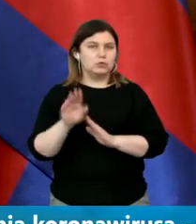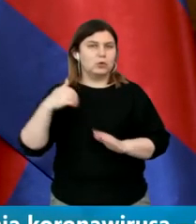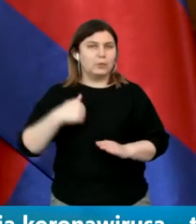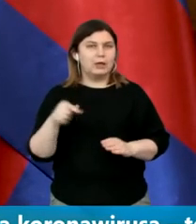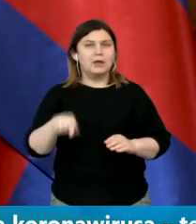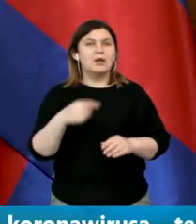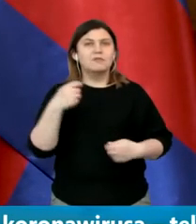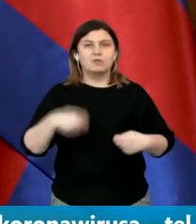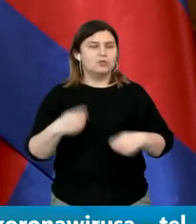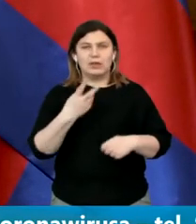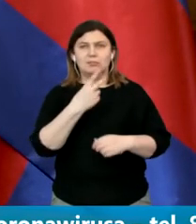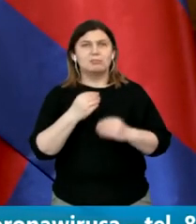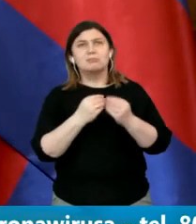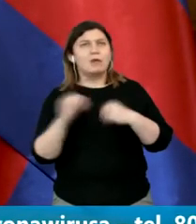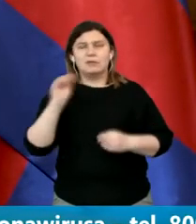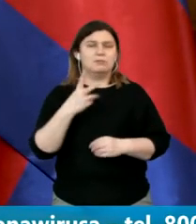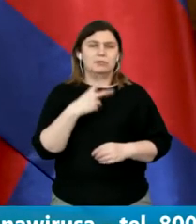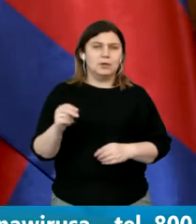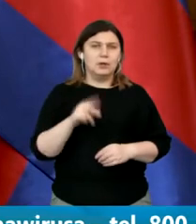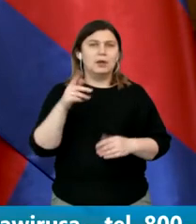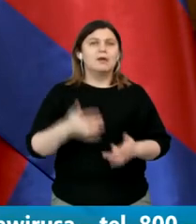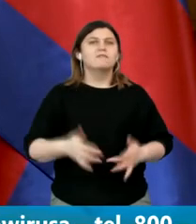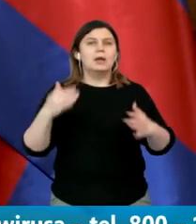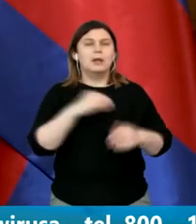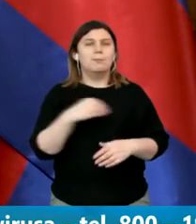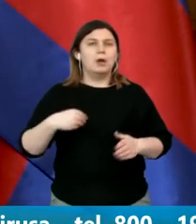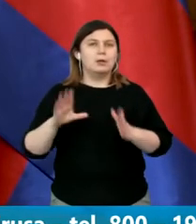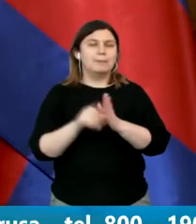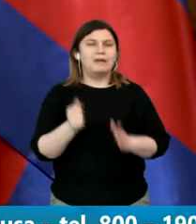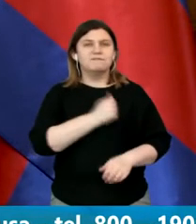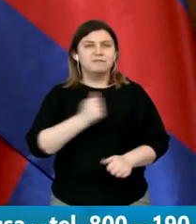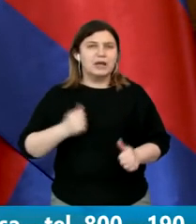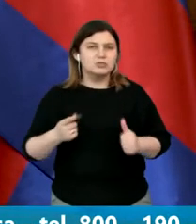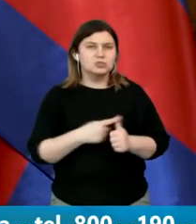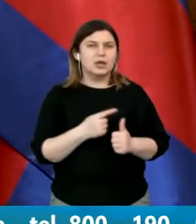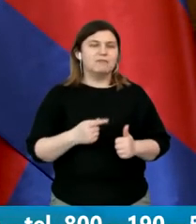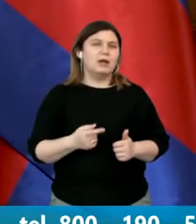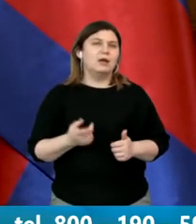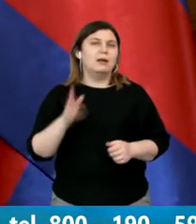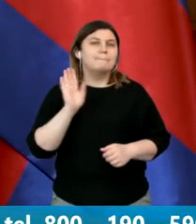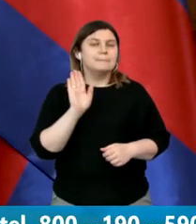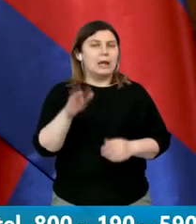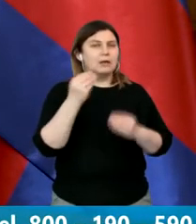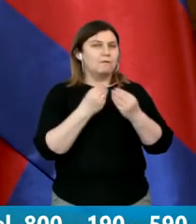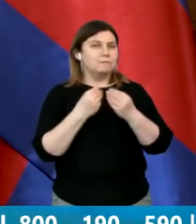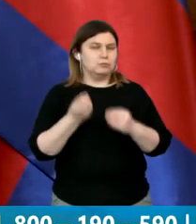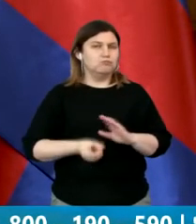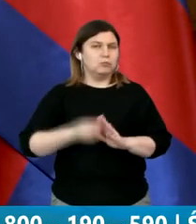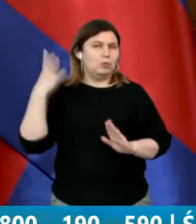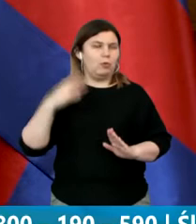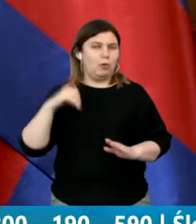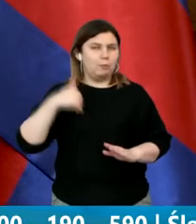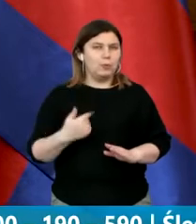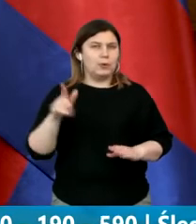jest to opłata najwyższa. Wiele polskich miast, w tym Warszawa, mają na wyższym poziomie te opłaty. Natomiast